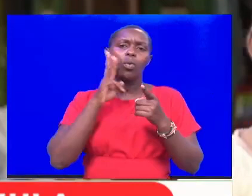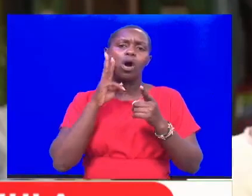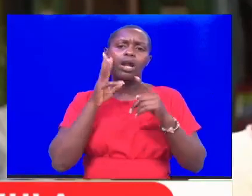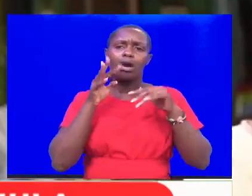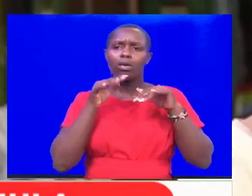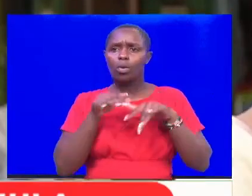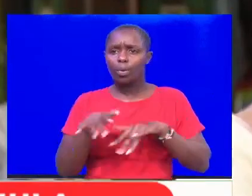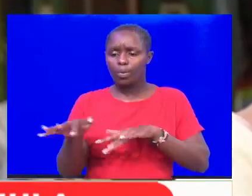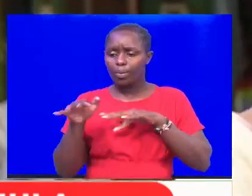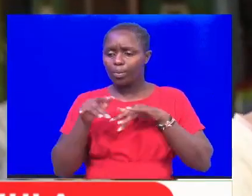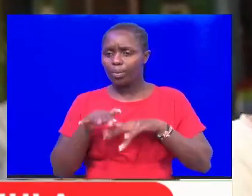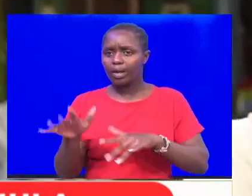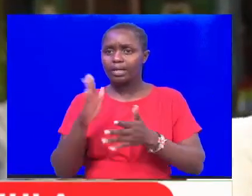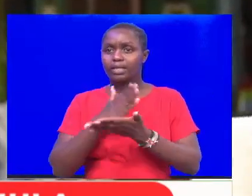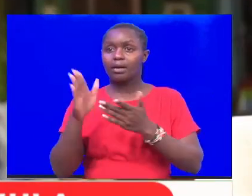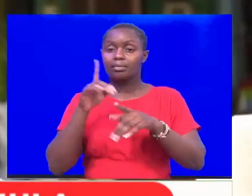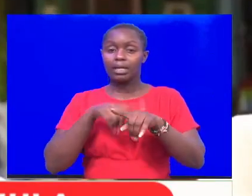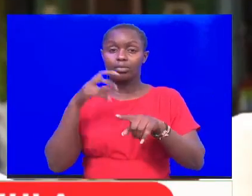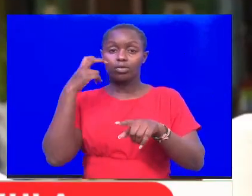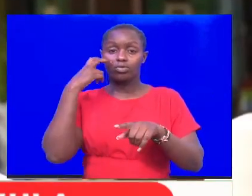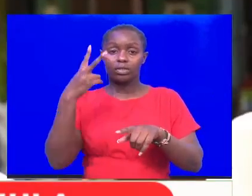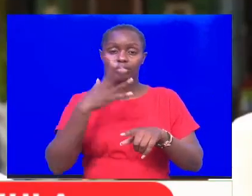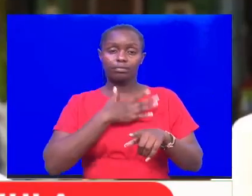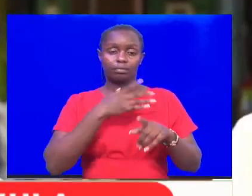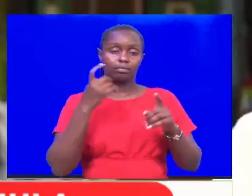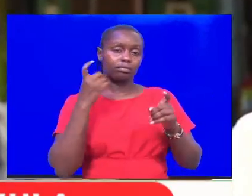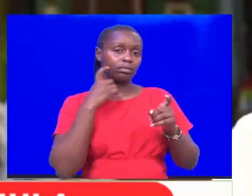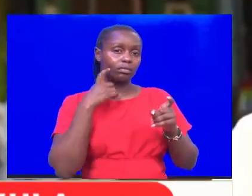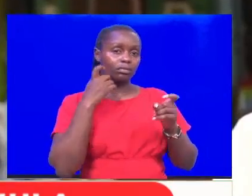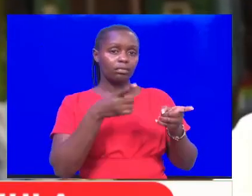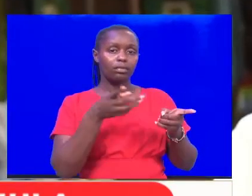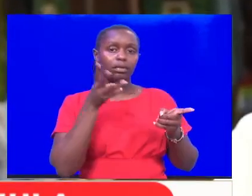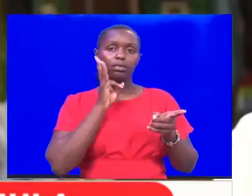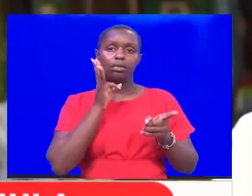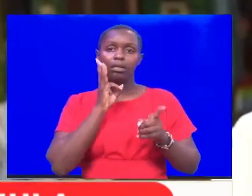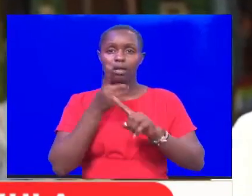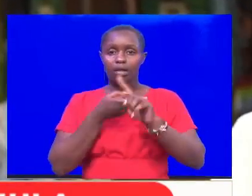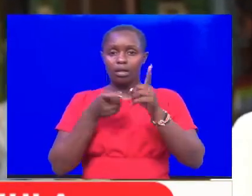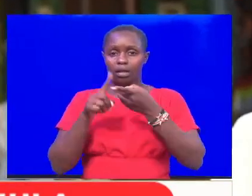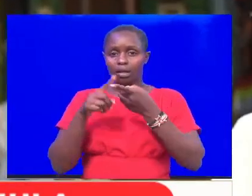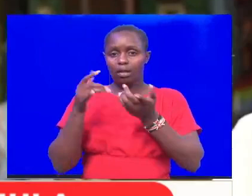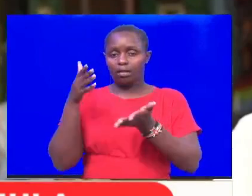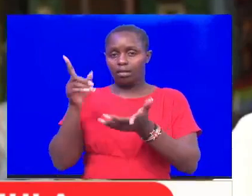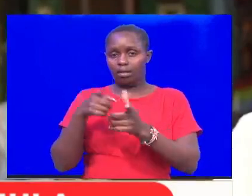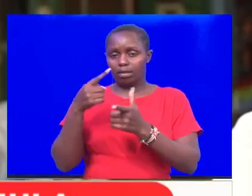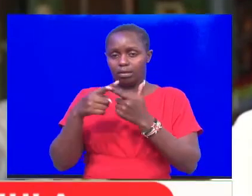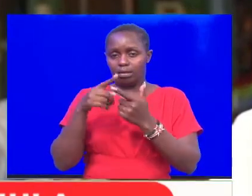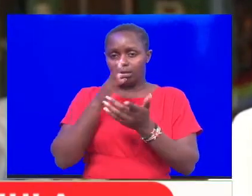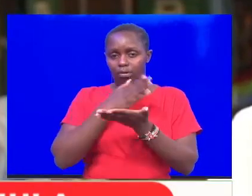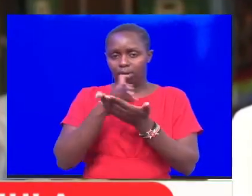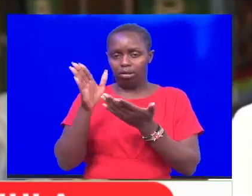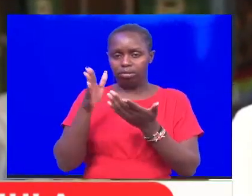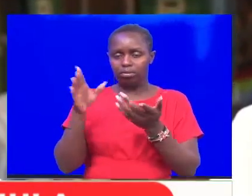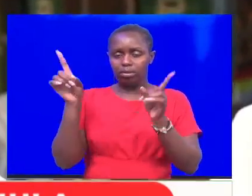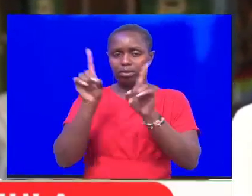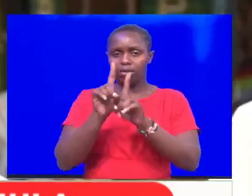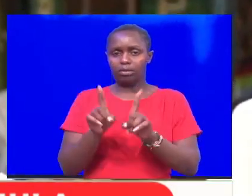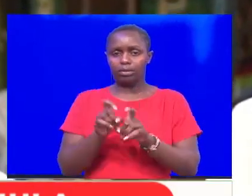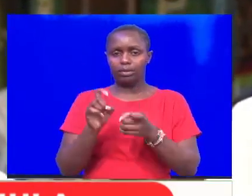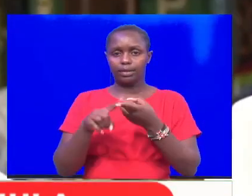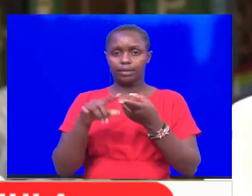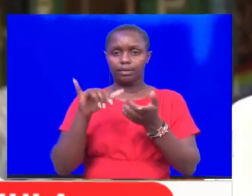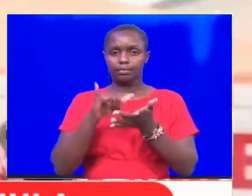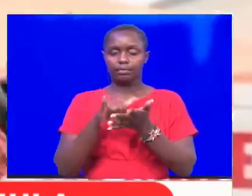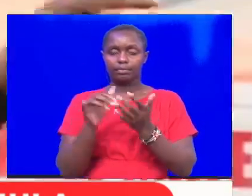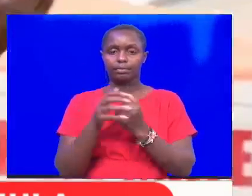Lazima tutaanga hapa vibanda zetu. Maji kutoka huku juu, tunasomba maji. Hii hata siku ingine ikapaka na mkaenda na mbuka